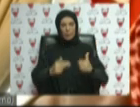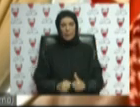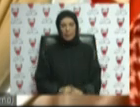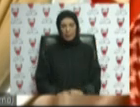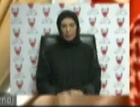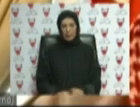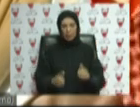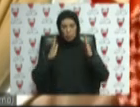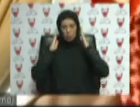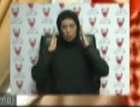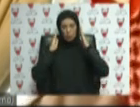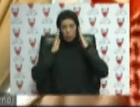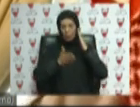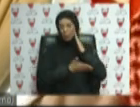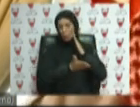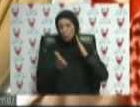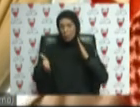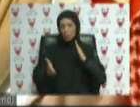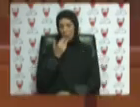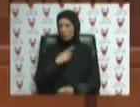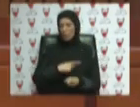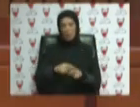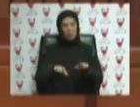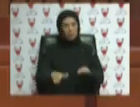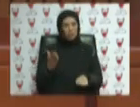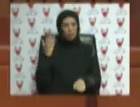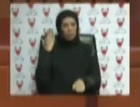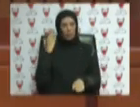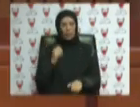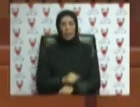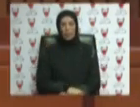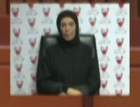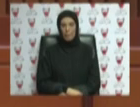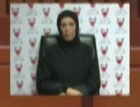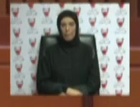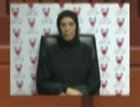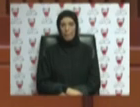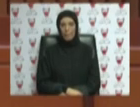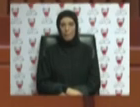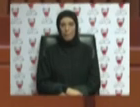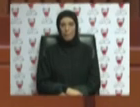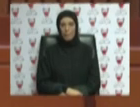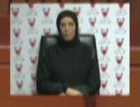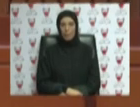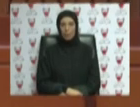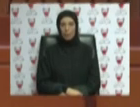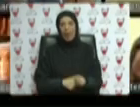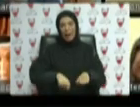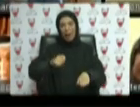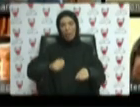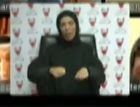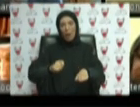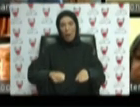التي يجرى فعلا اتباعها في أي جلسة عامة للمجلس. وجاء عقد الجلسة أيضا بقرار من